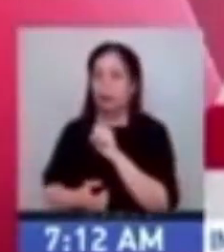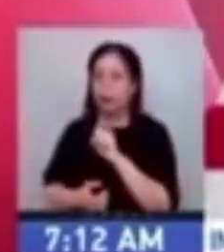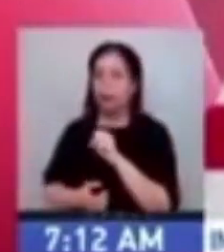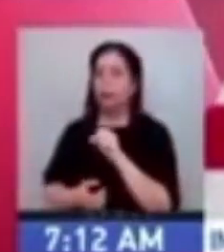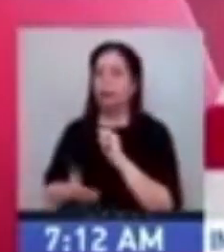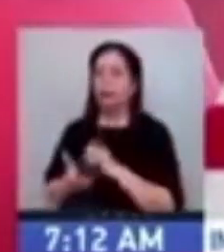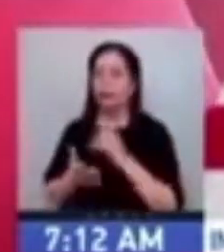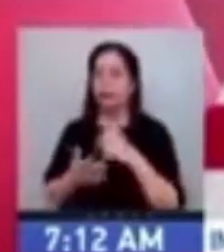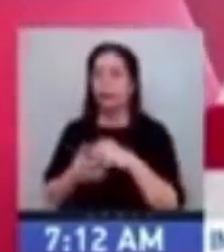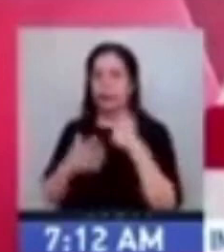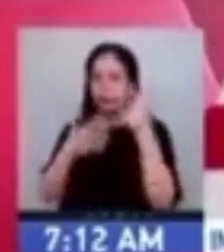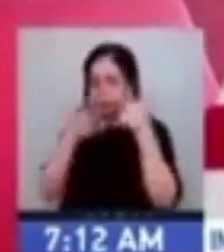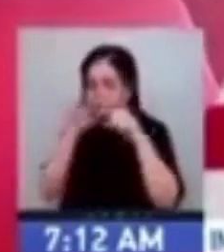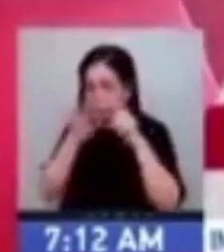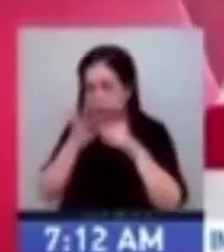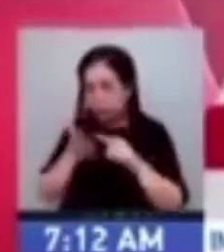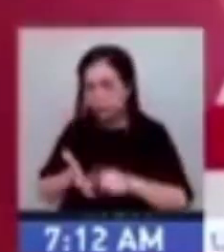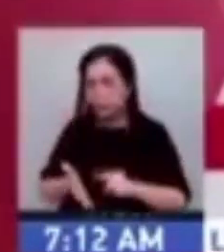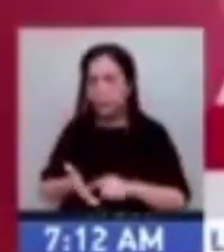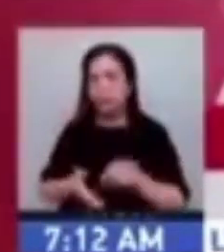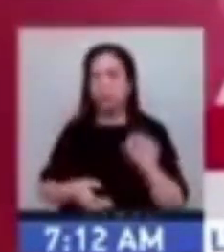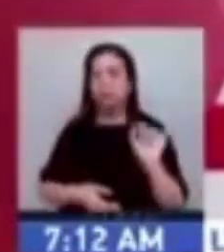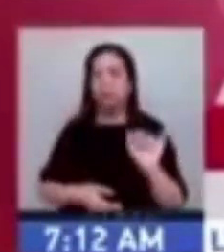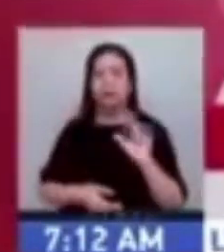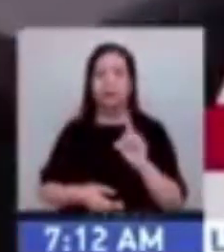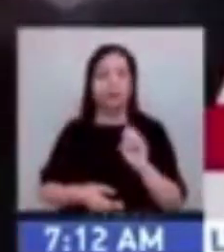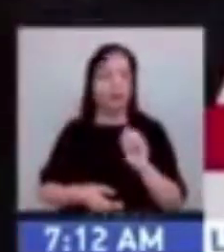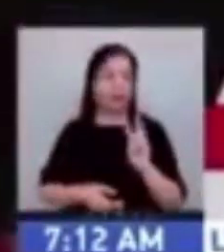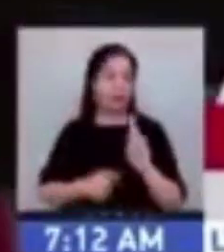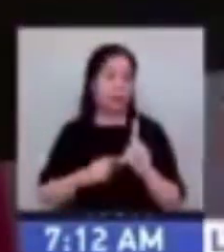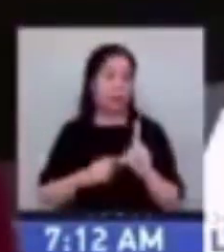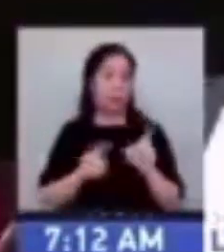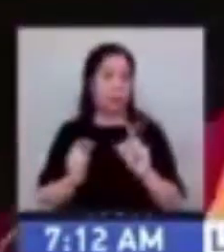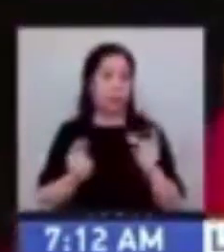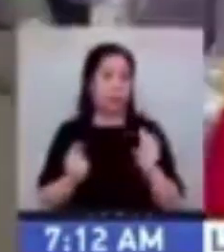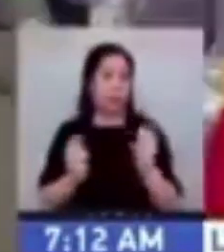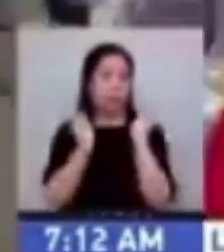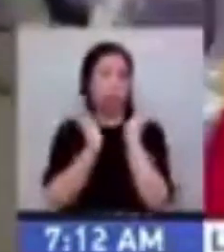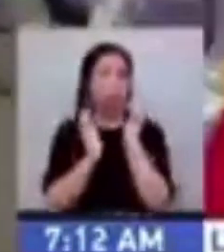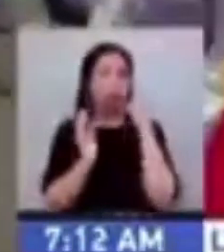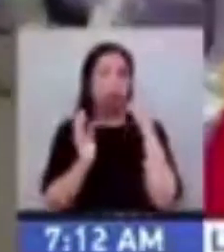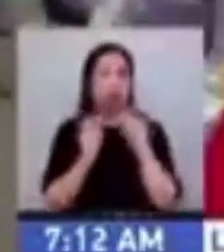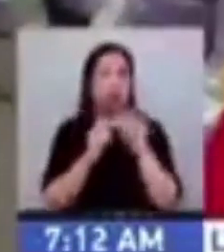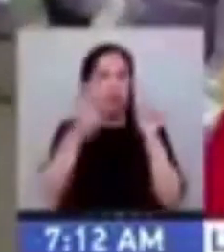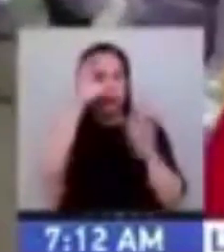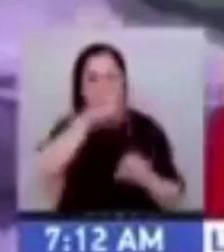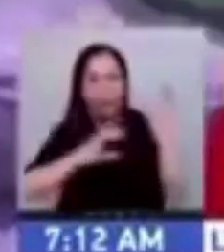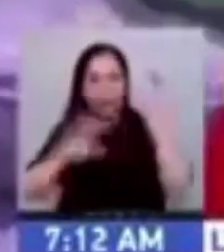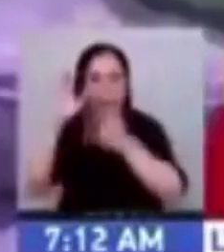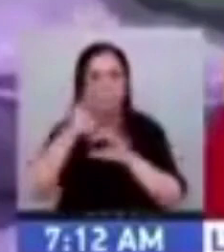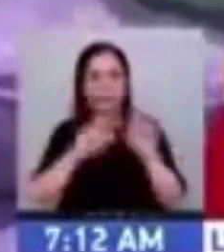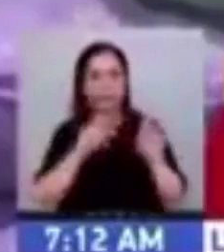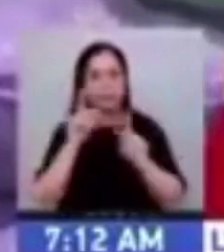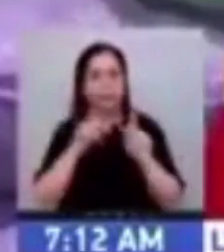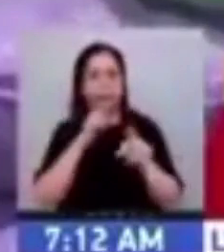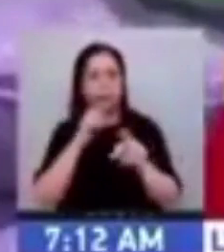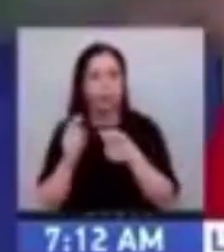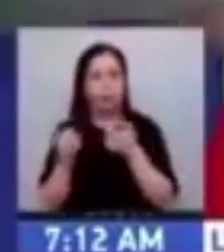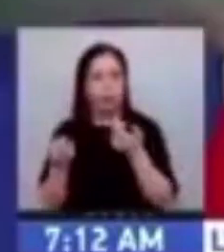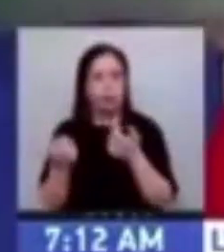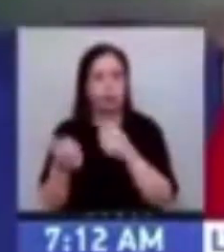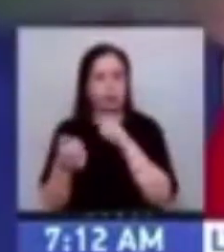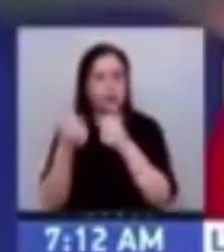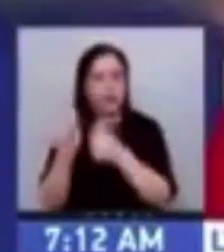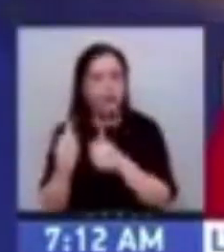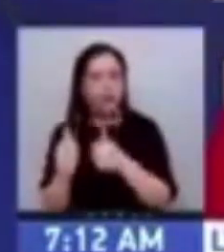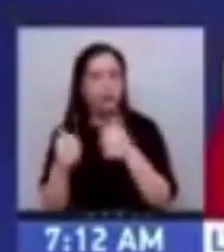ng ginagawa ng DSWD para po doon sa paghahanap ng mga kababayan natin na non-compliant o gagraduate